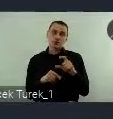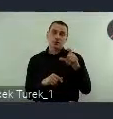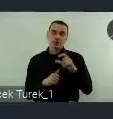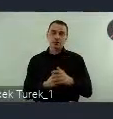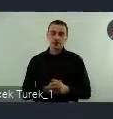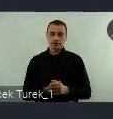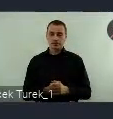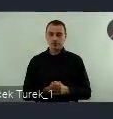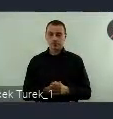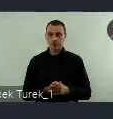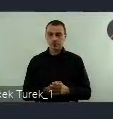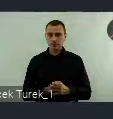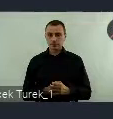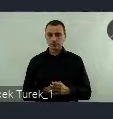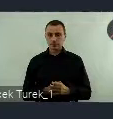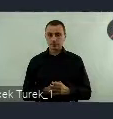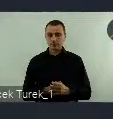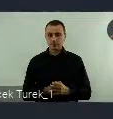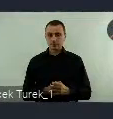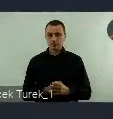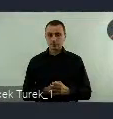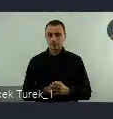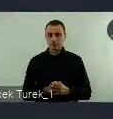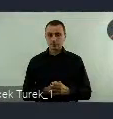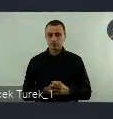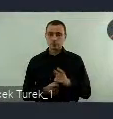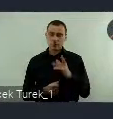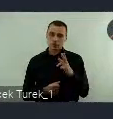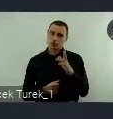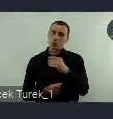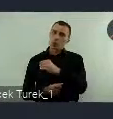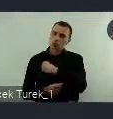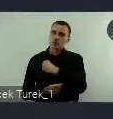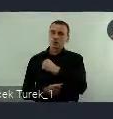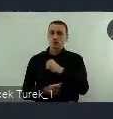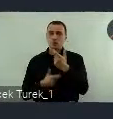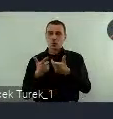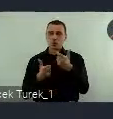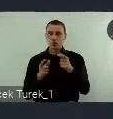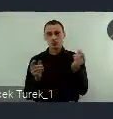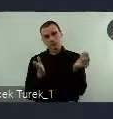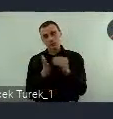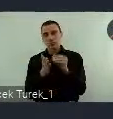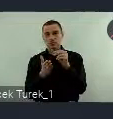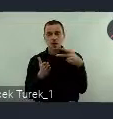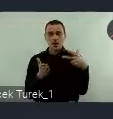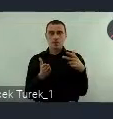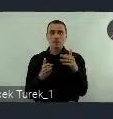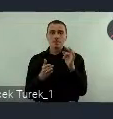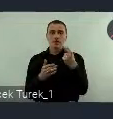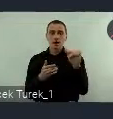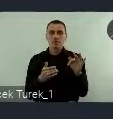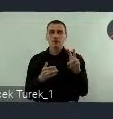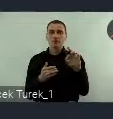wymaga ode mnie wiecie tak zwana jakaś tam porządność taka procesowa czyli dokumenty PDF dokumentu Word